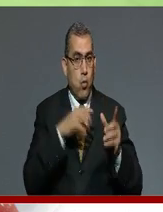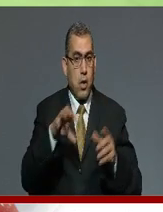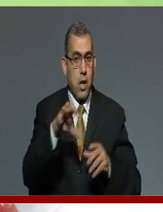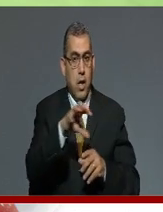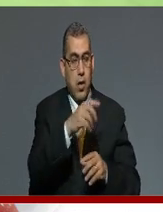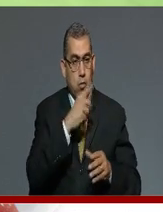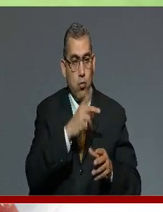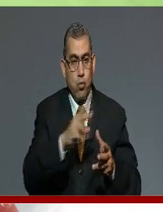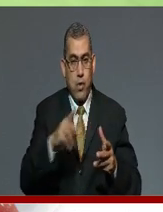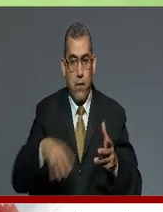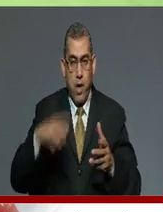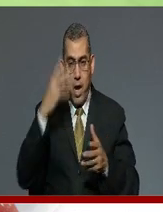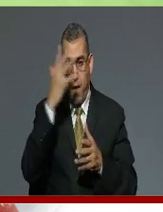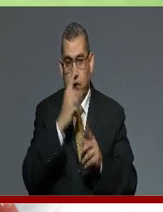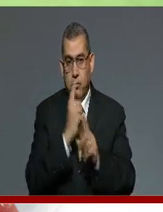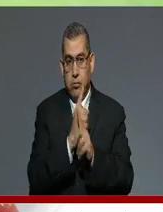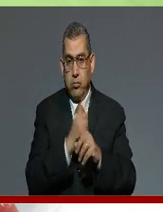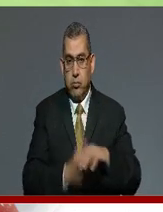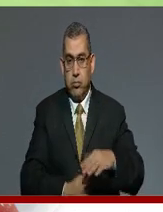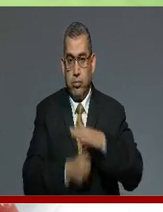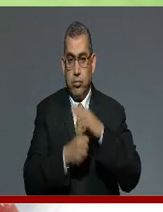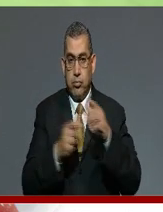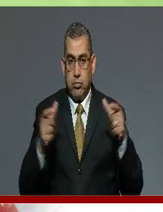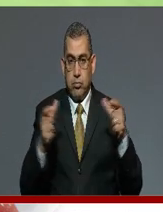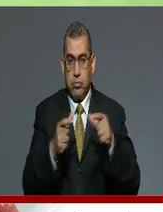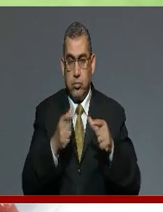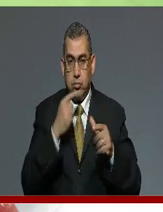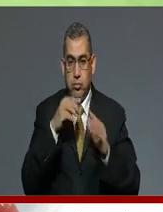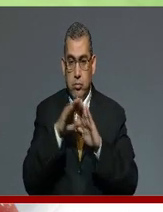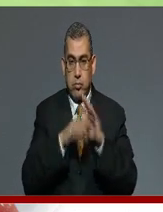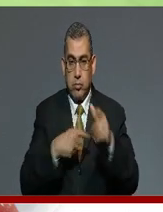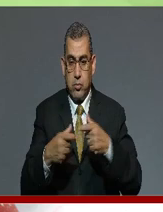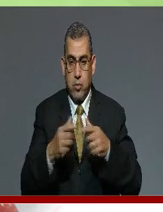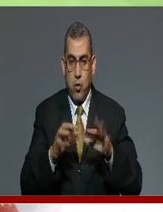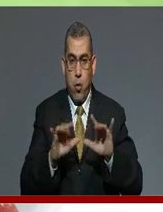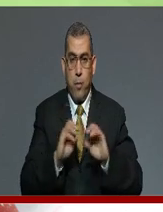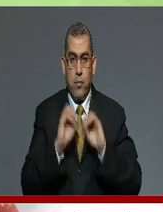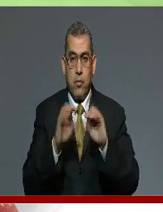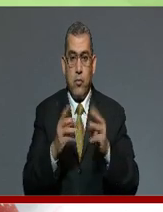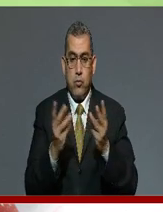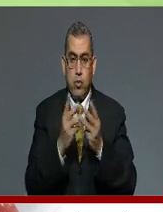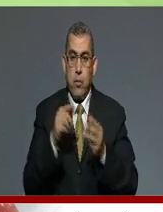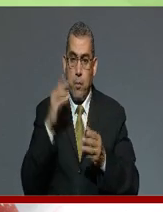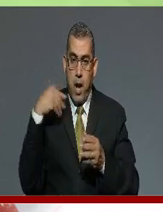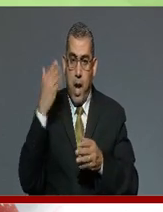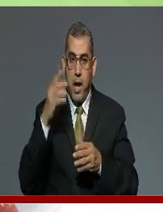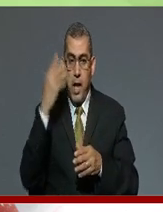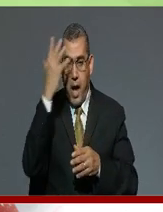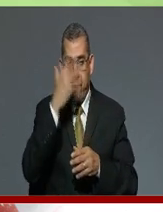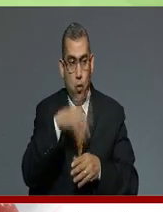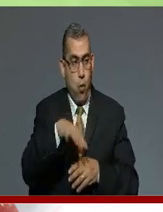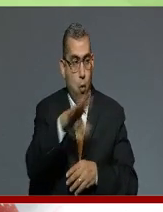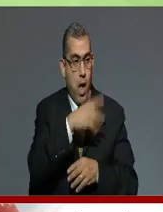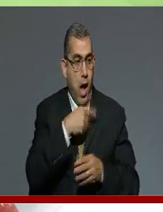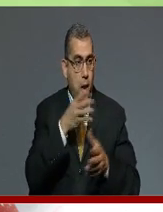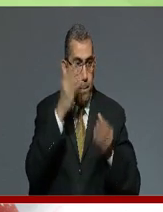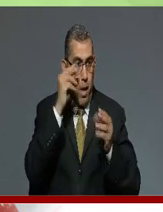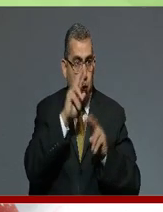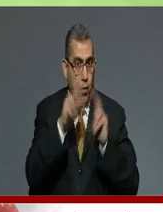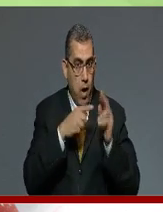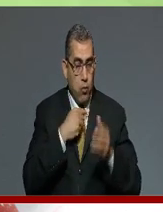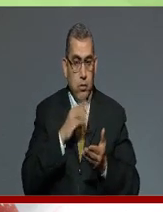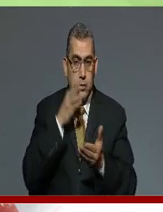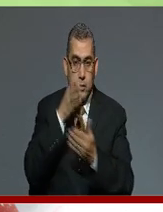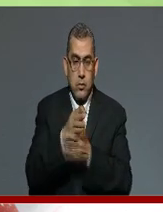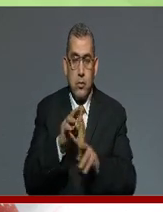المختلفه وقمه الصحه الرقميه هذه سوف تساعد كل الدول الافريقيه على جمع كل الشركاء